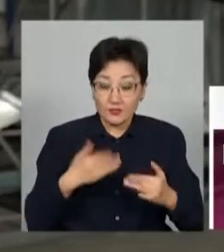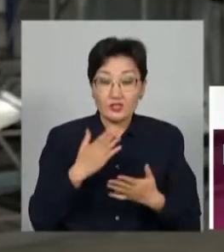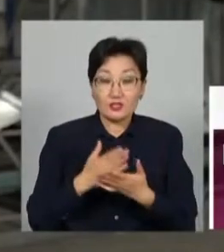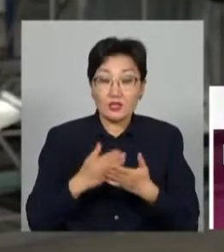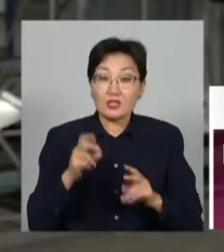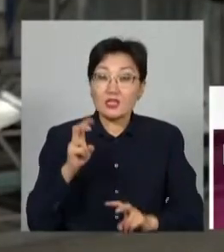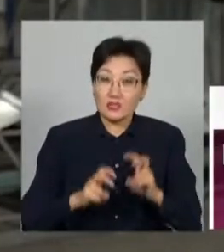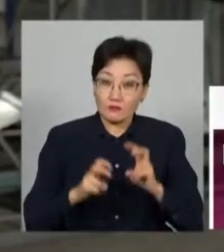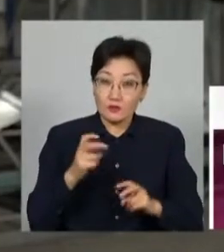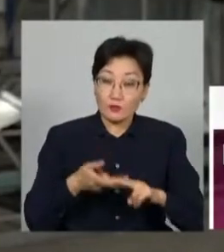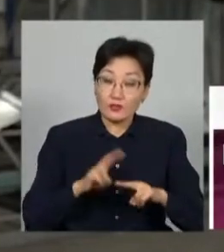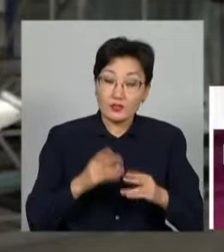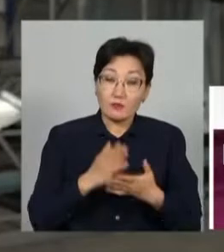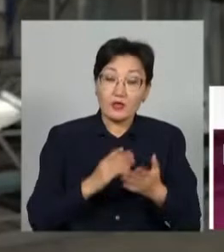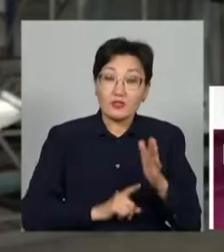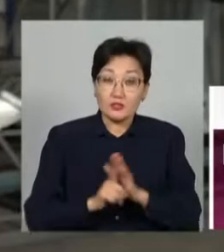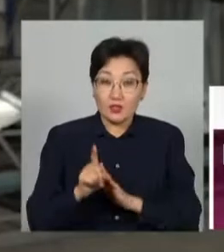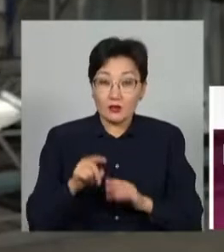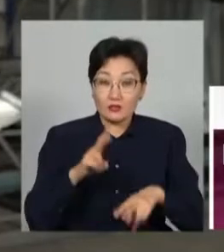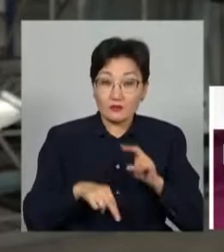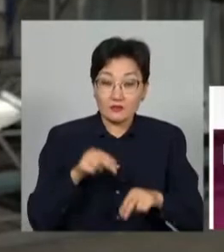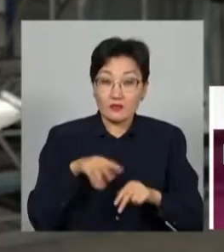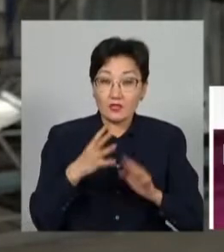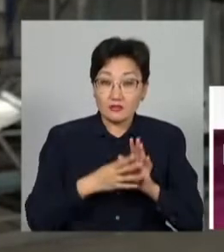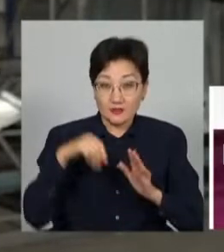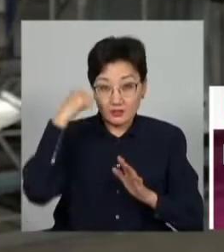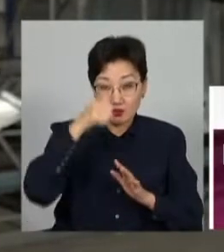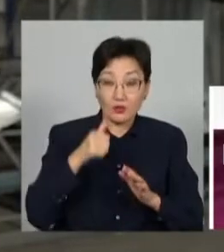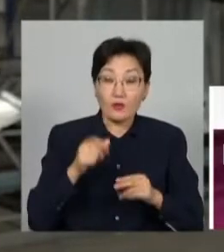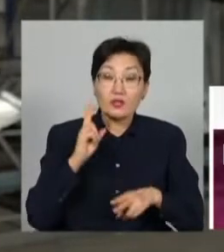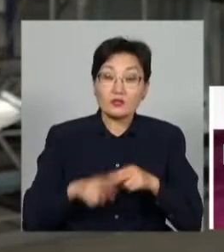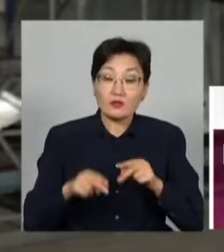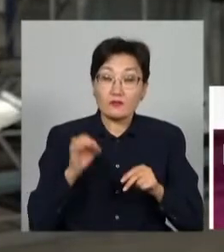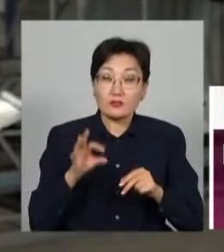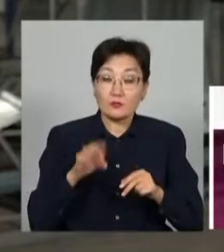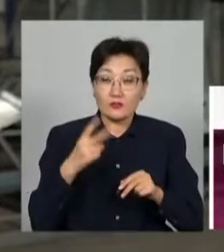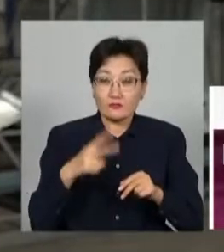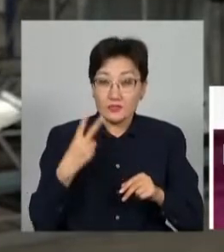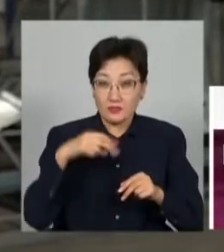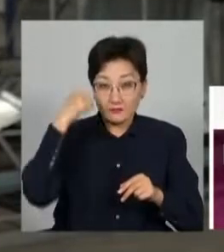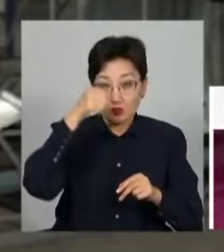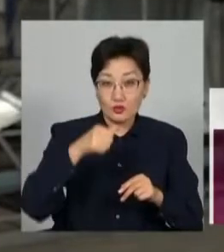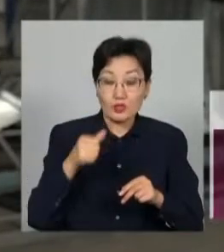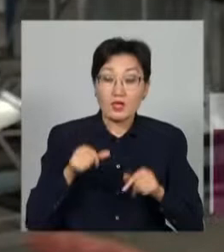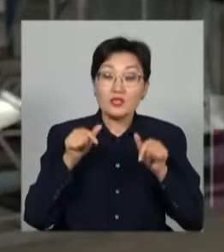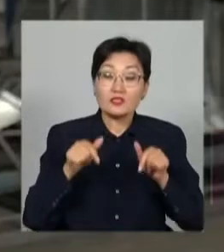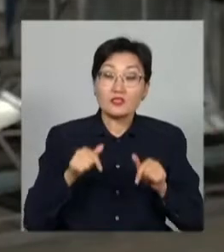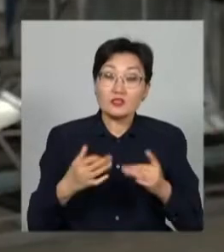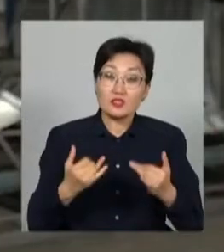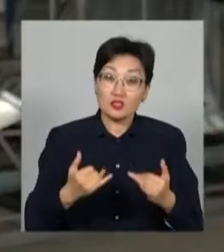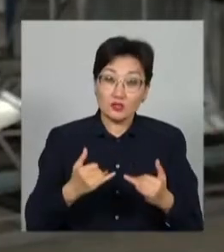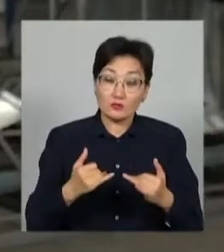на заводе, который мы начали строить в апреле 2019 года, завершили мы в октябре 2020 года. Здесь